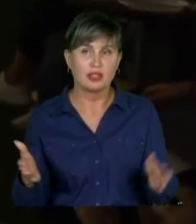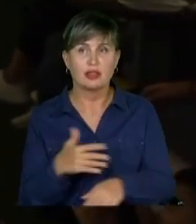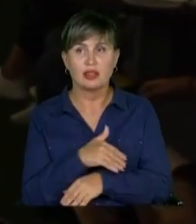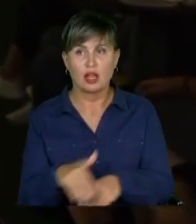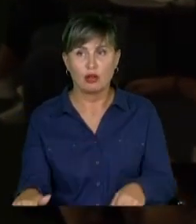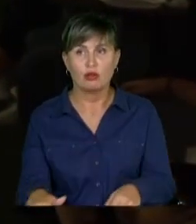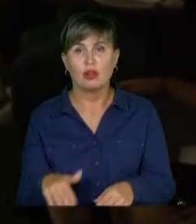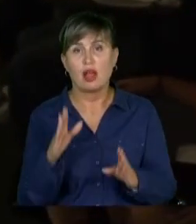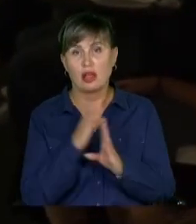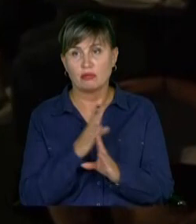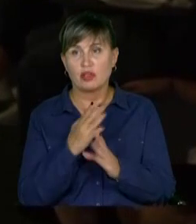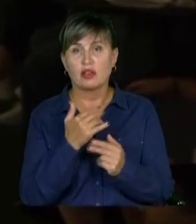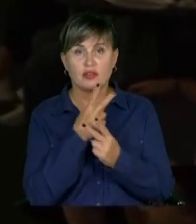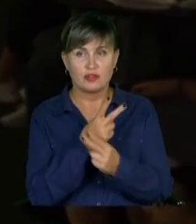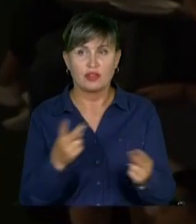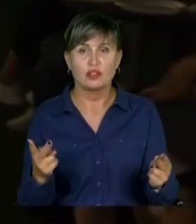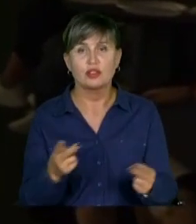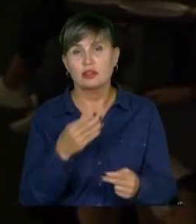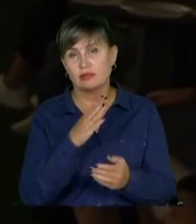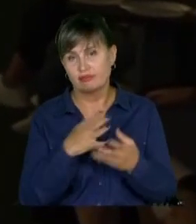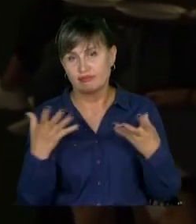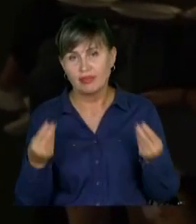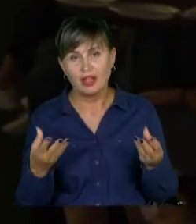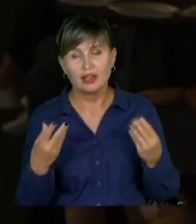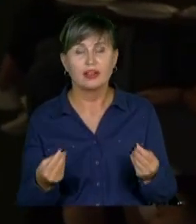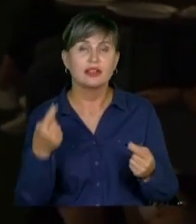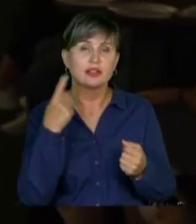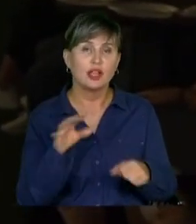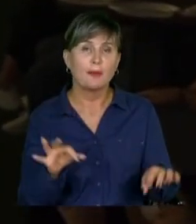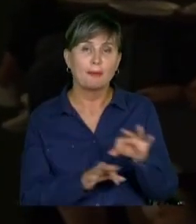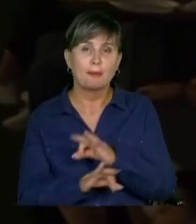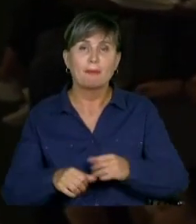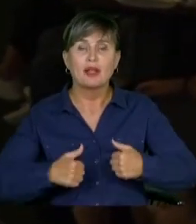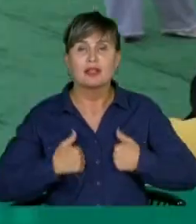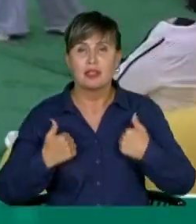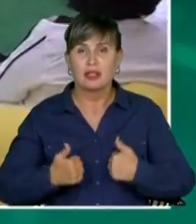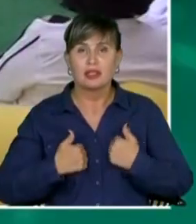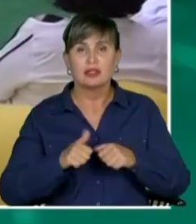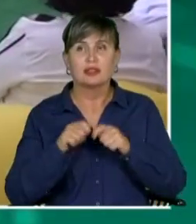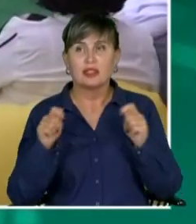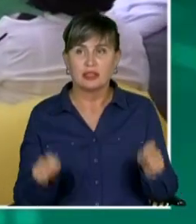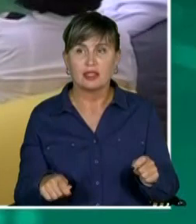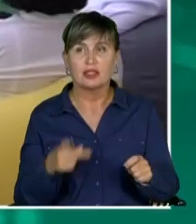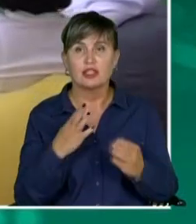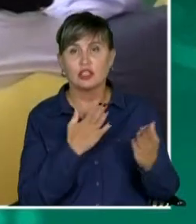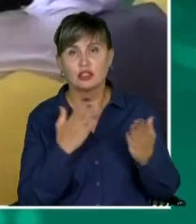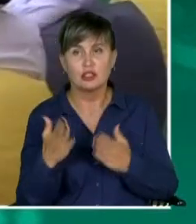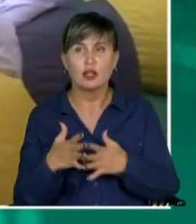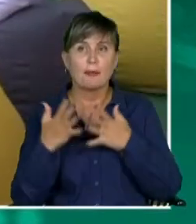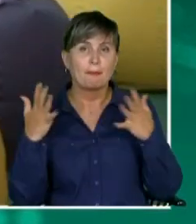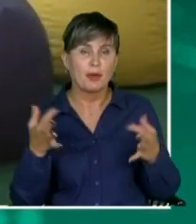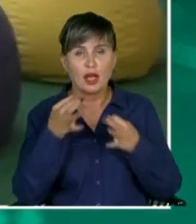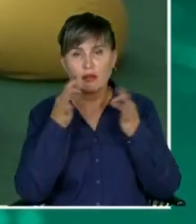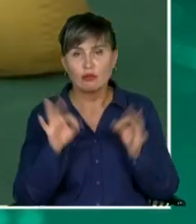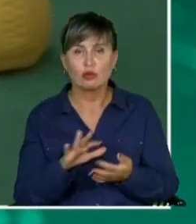небом. Атмосфера, как вы видите, тут уютная. Инициаторы проекта постарались создать для читателя максимально